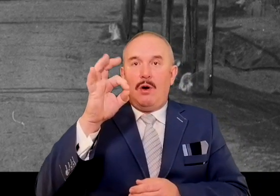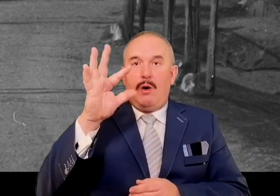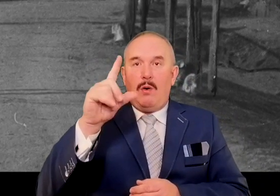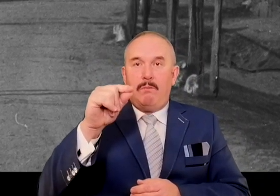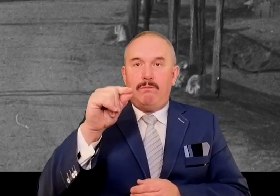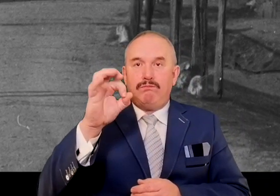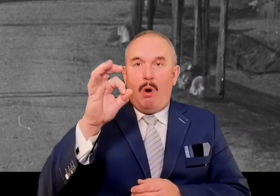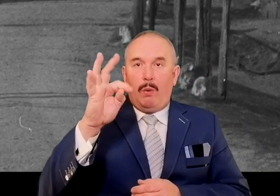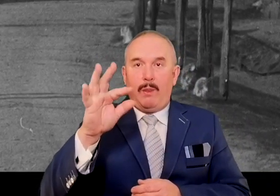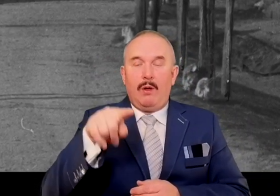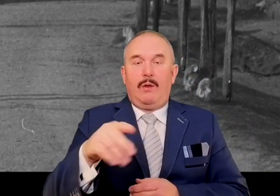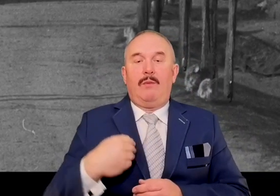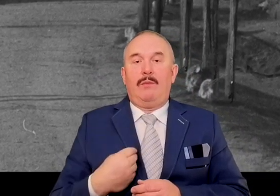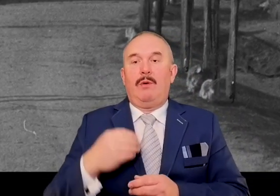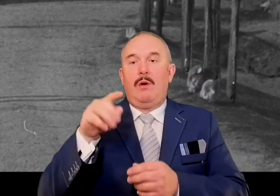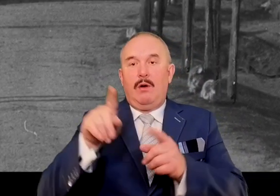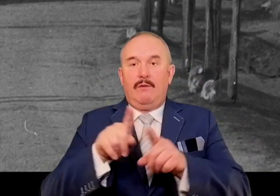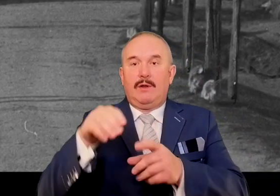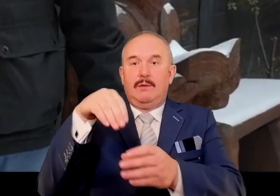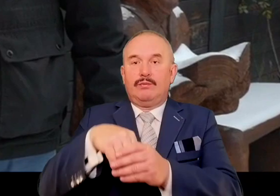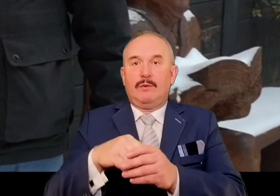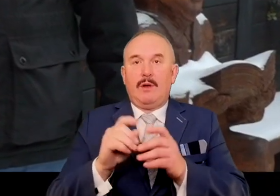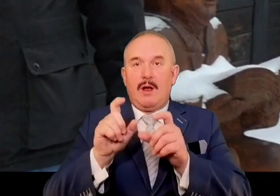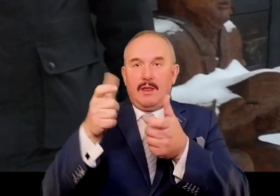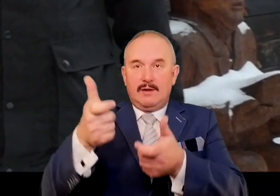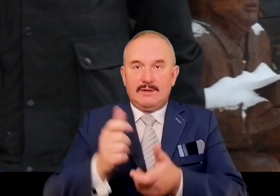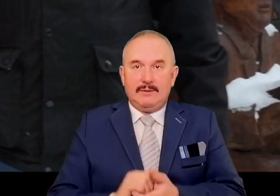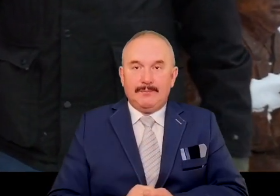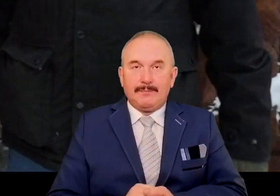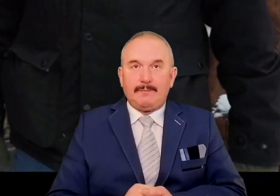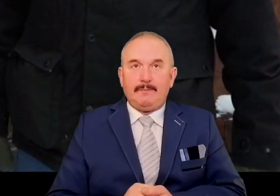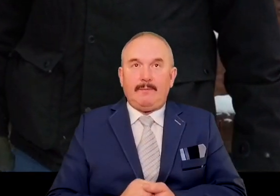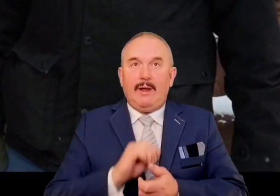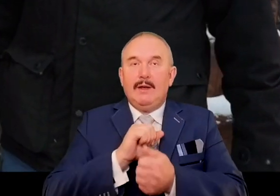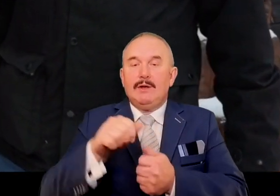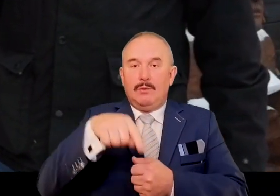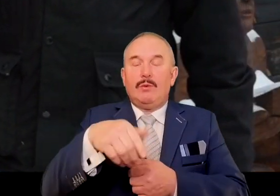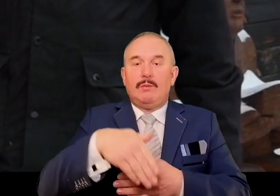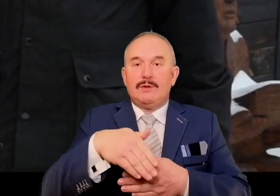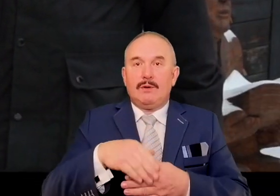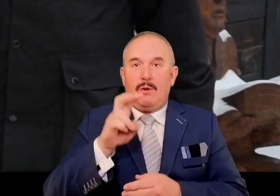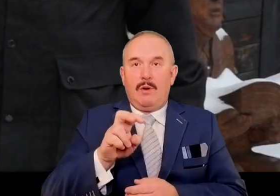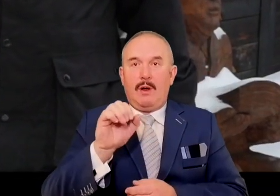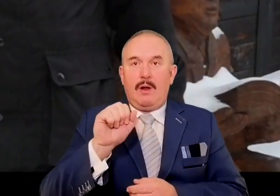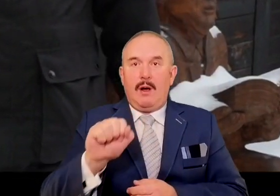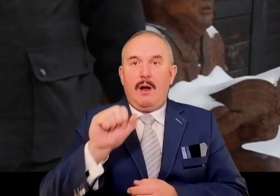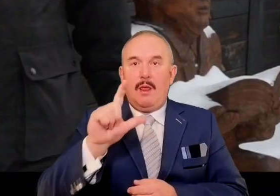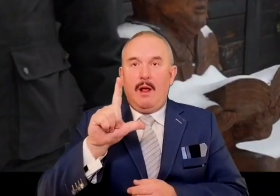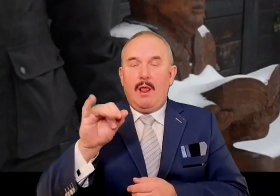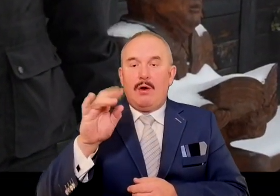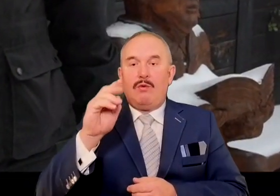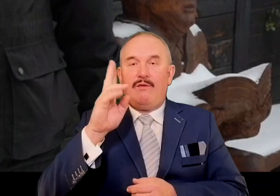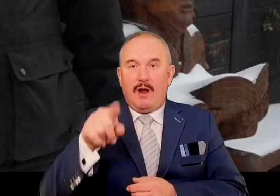się wówczas na terenie wolnego miasta Gdańska. Znajdujemy się przy Hallerówce, willi wybudowanej tutaj